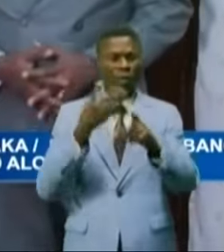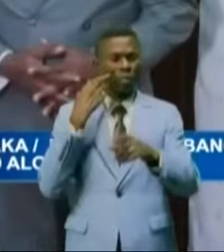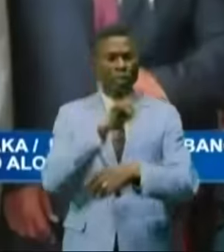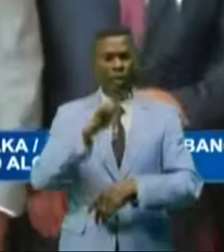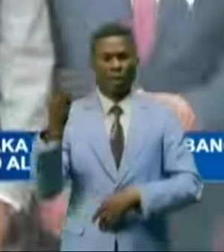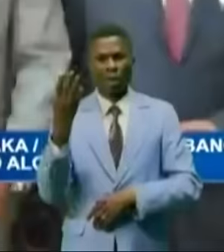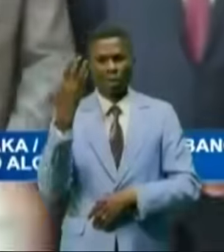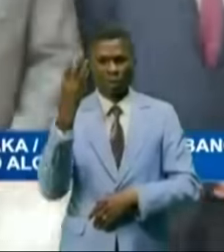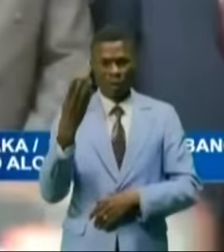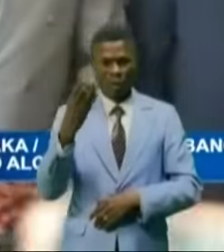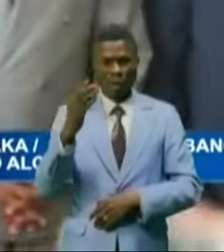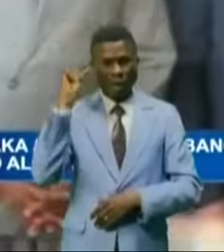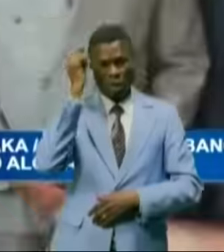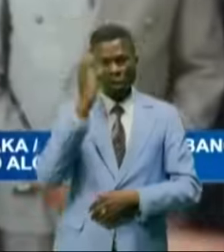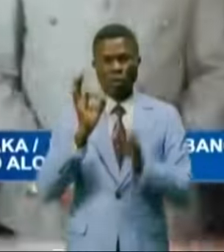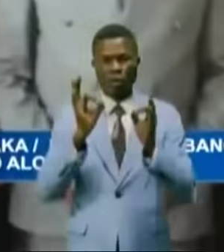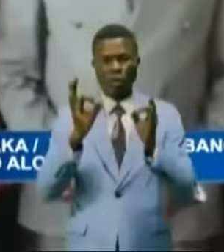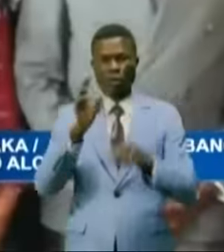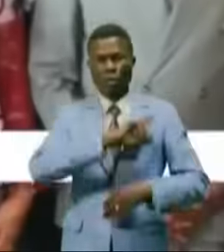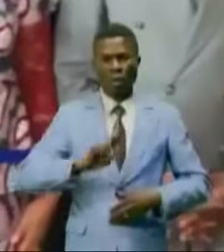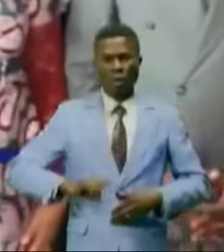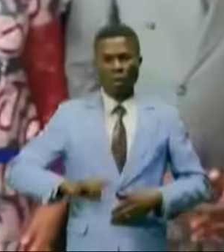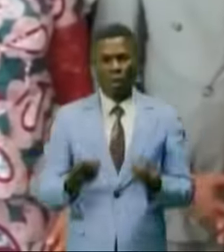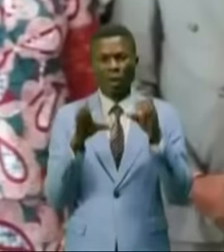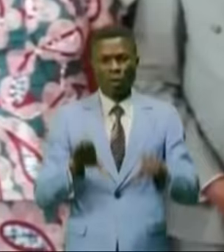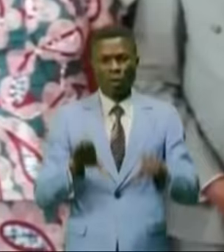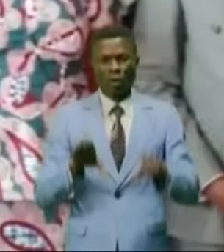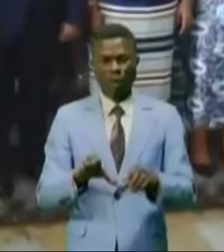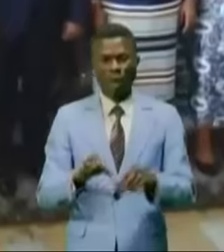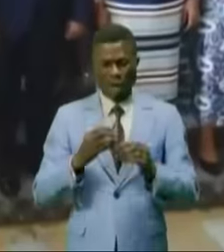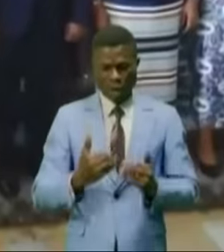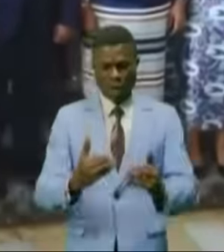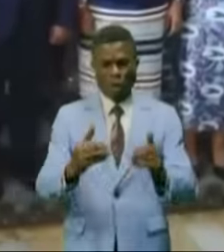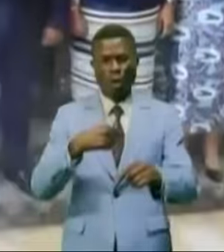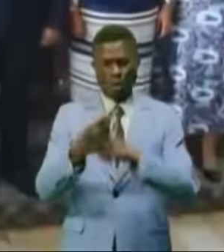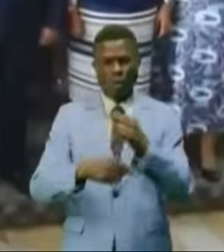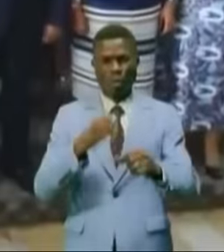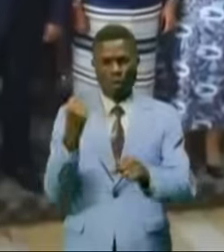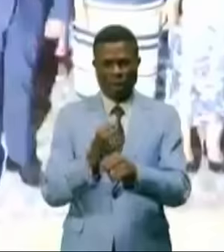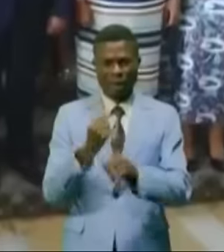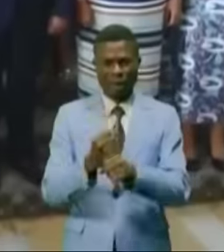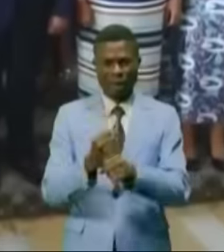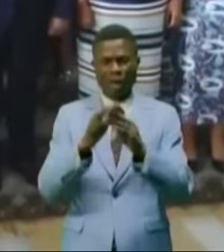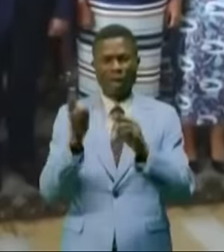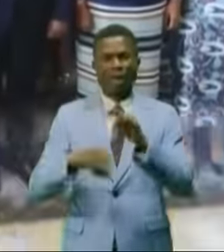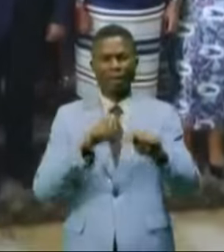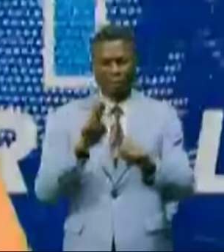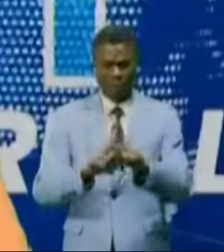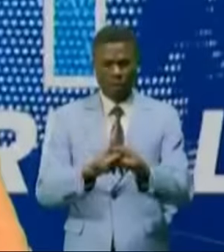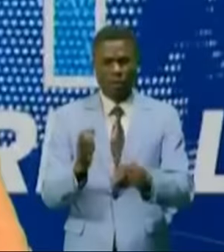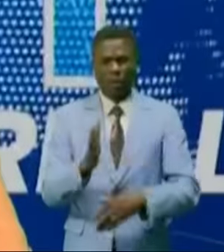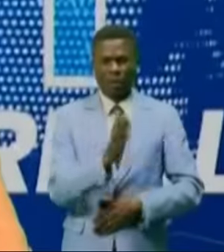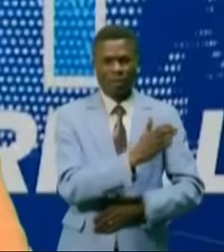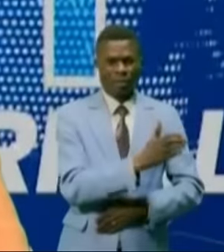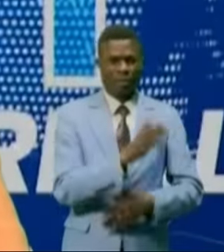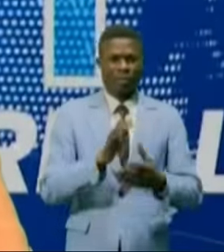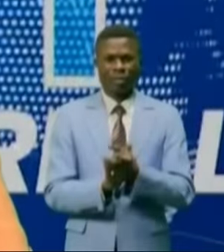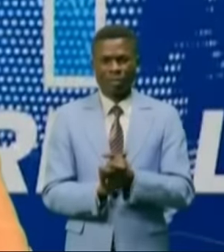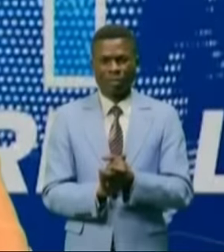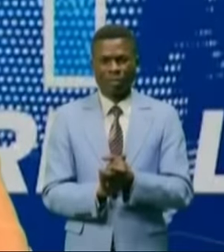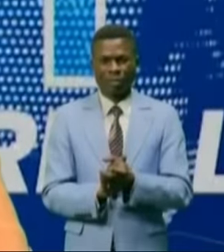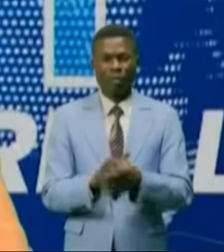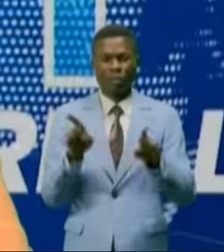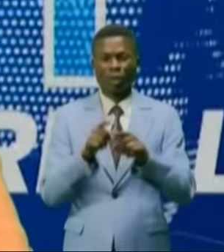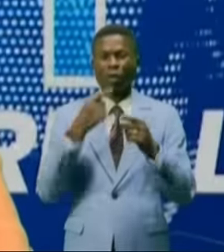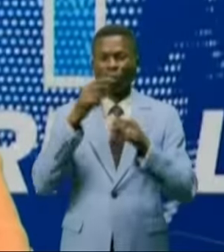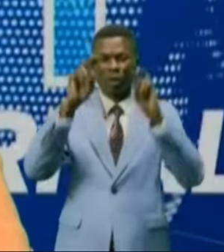le nouveau gouvernement de la République démocratique du Congo est en voie d'être investi par l'Assemblée nationale. Et c'est comme je